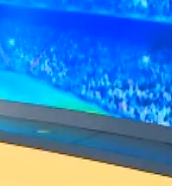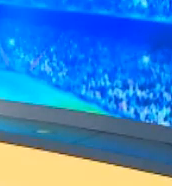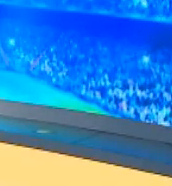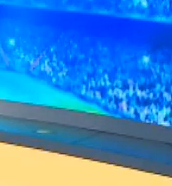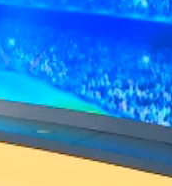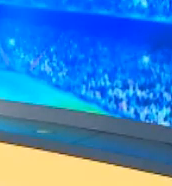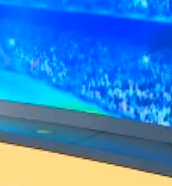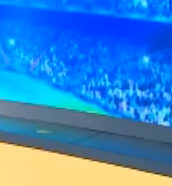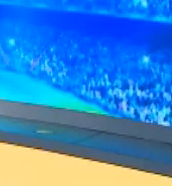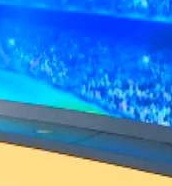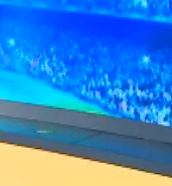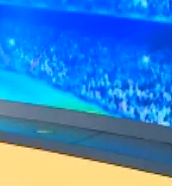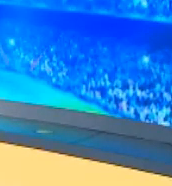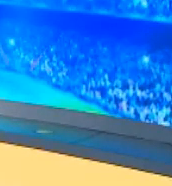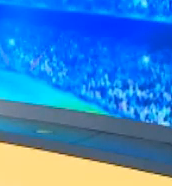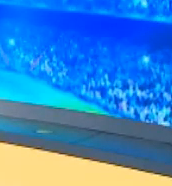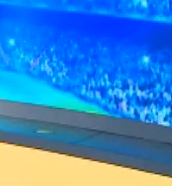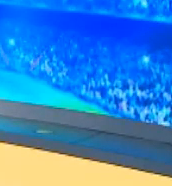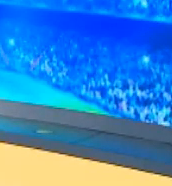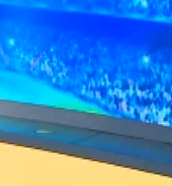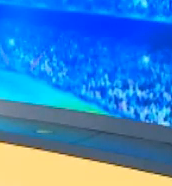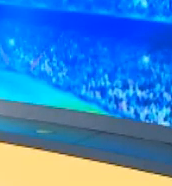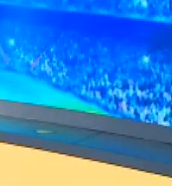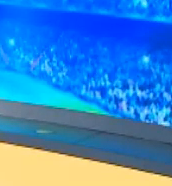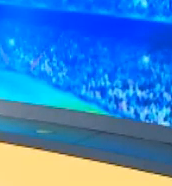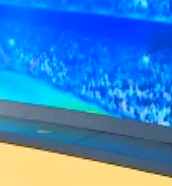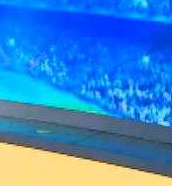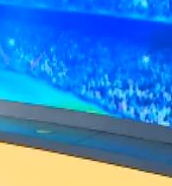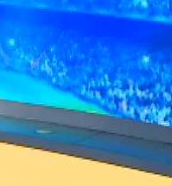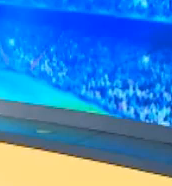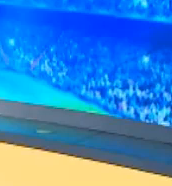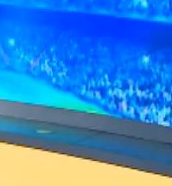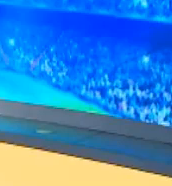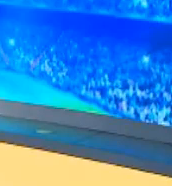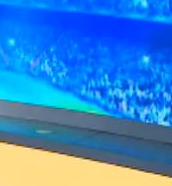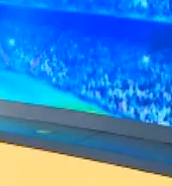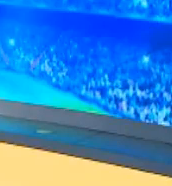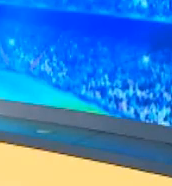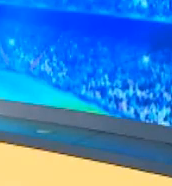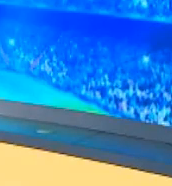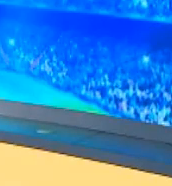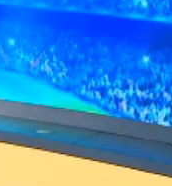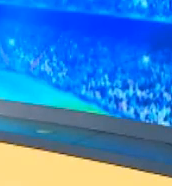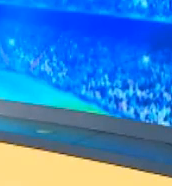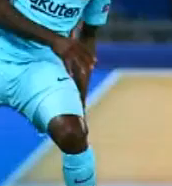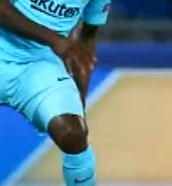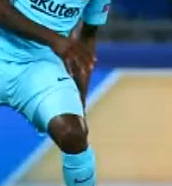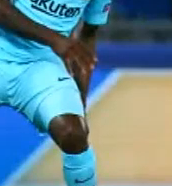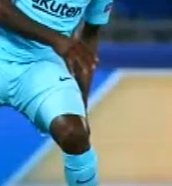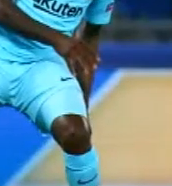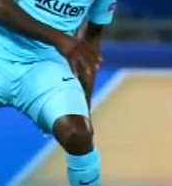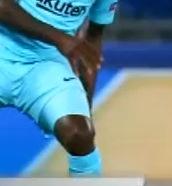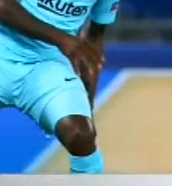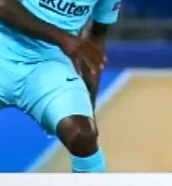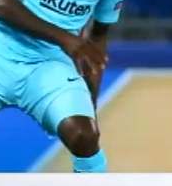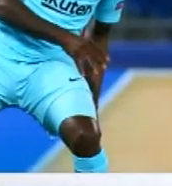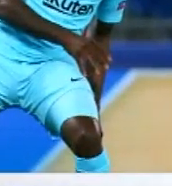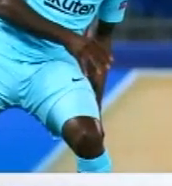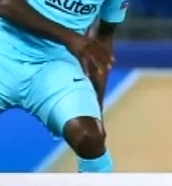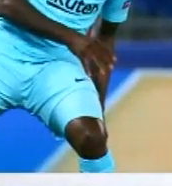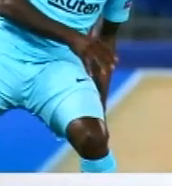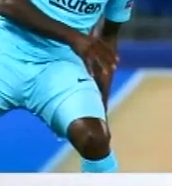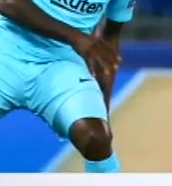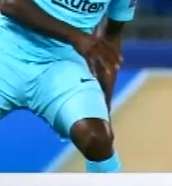официальном сайте клуба в Твиттере. Напомню, этой ночью римляне отыгрались, разгромили каталонцев и вырвались в полуфинал Лиги